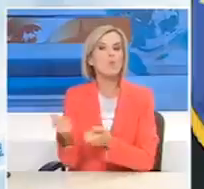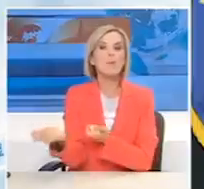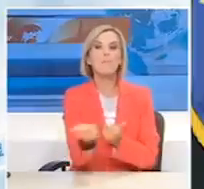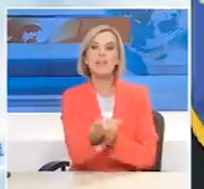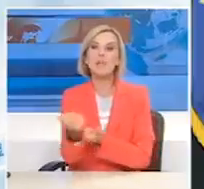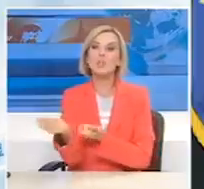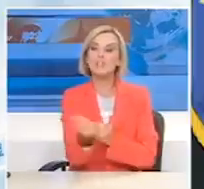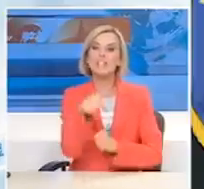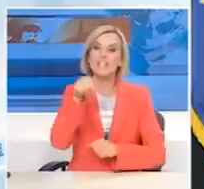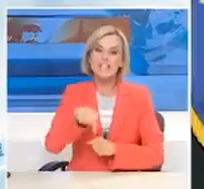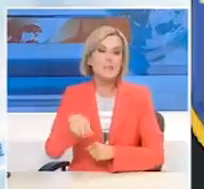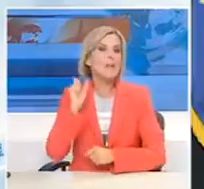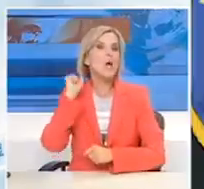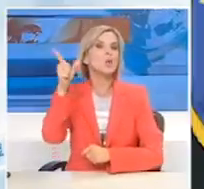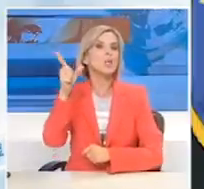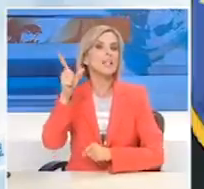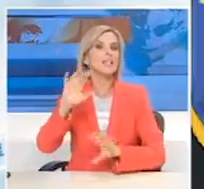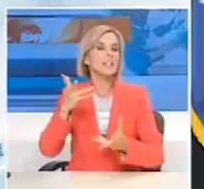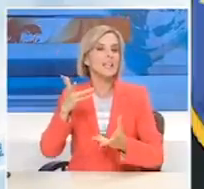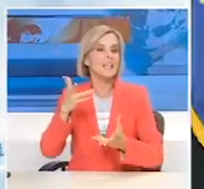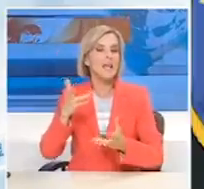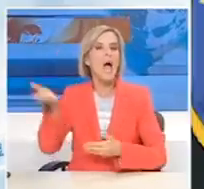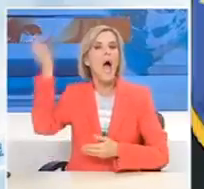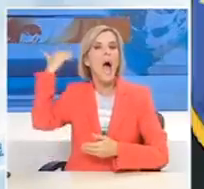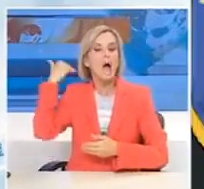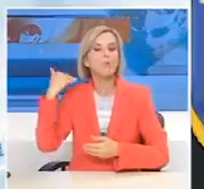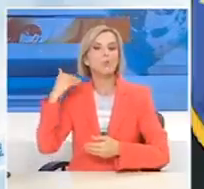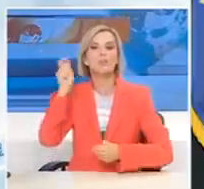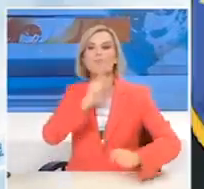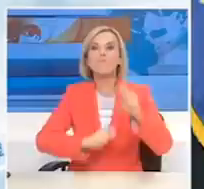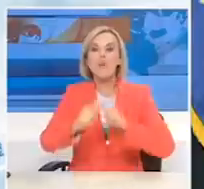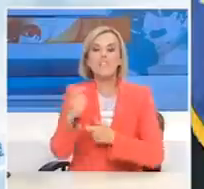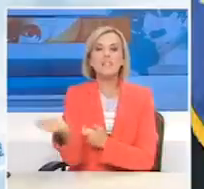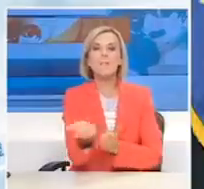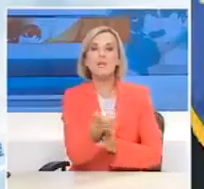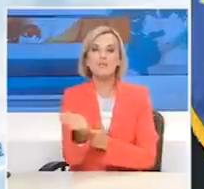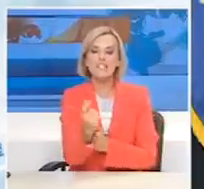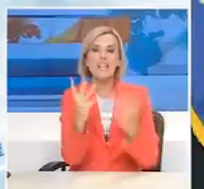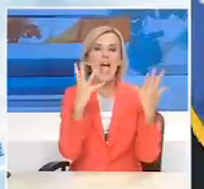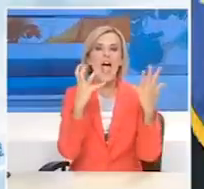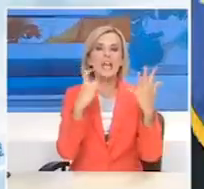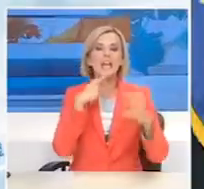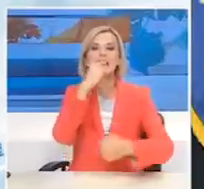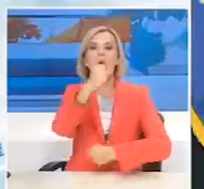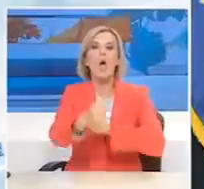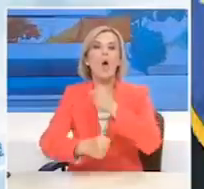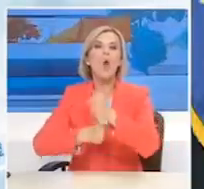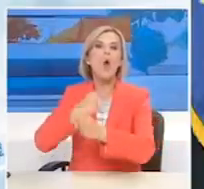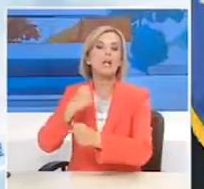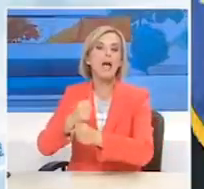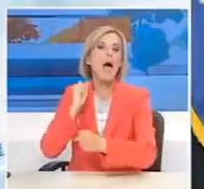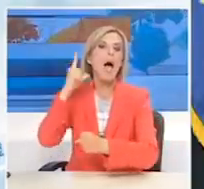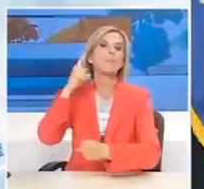οποίο γιορτάζει σήμερα τα 90 χρόνια από την ίδρυσή του με τον νόμο 4661 του 30. Και με αφορμή τη σημερινή μέρα να τους ευχαριστήσω